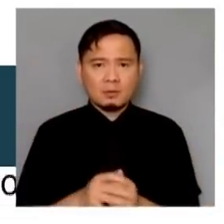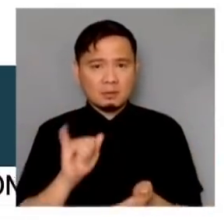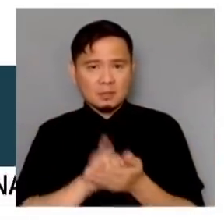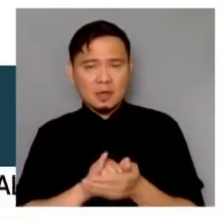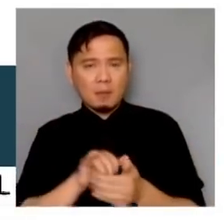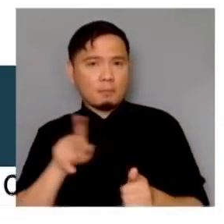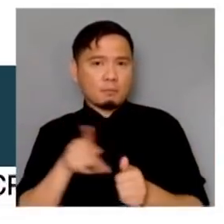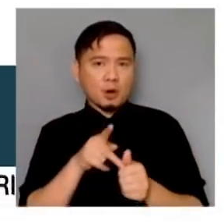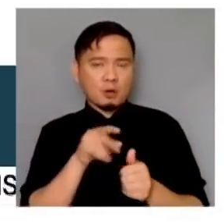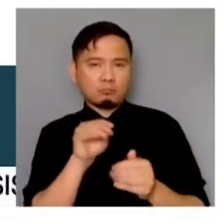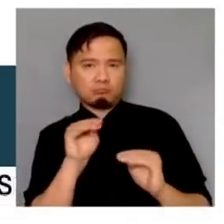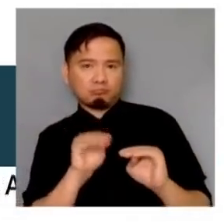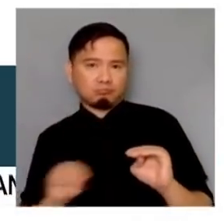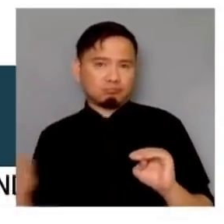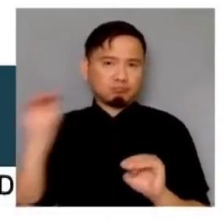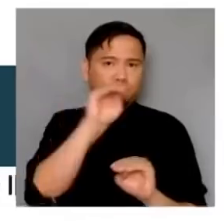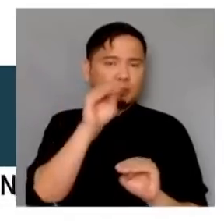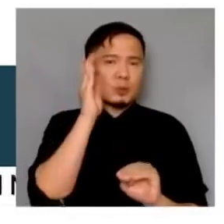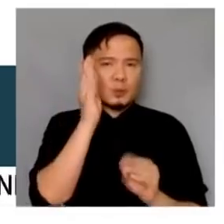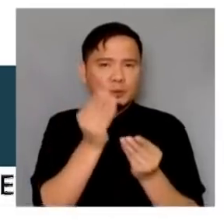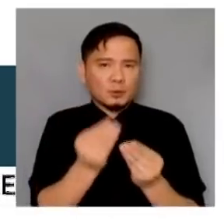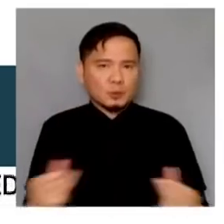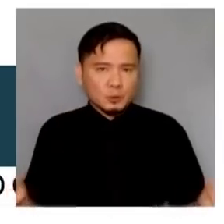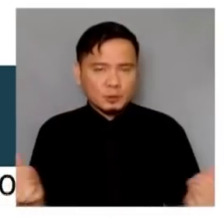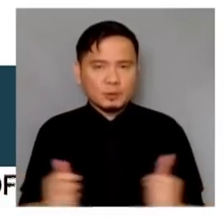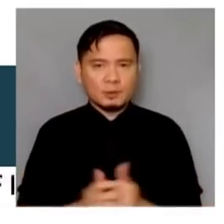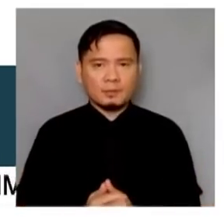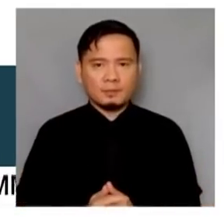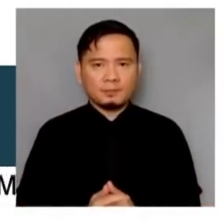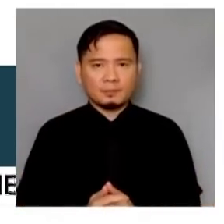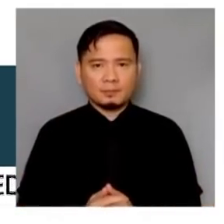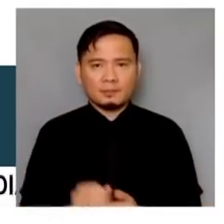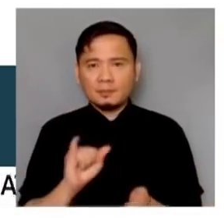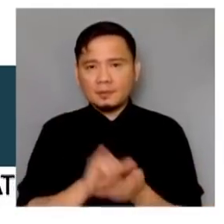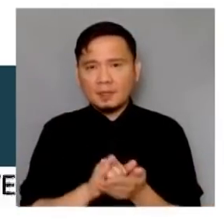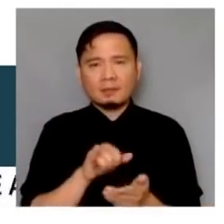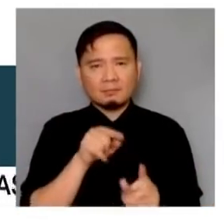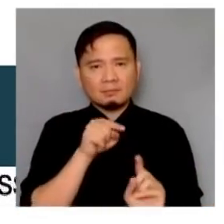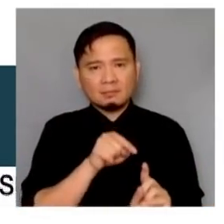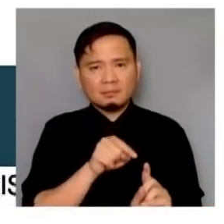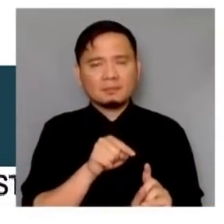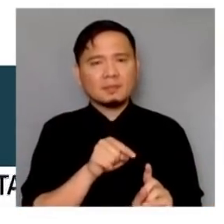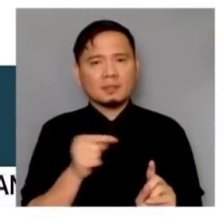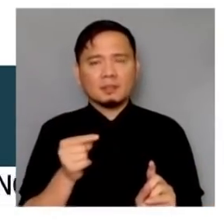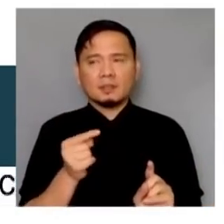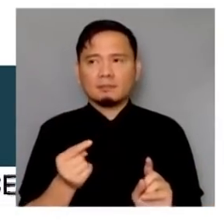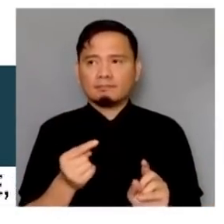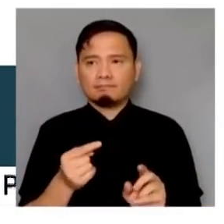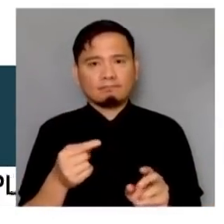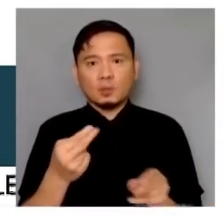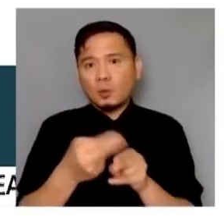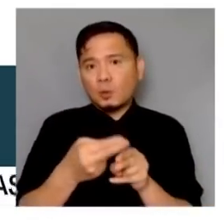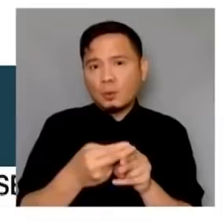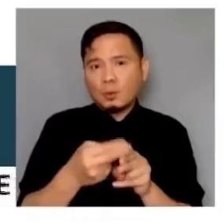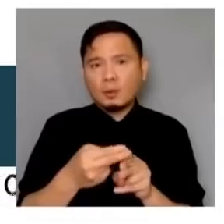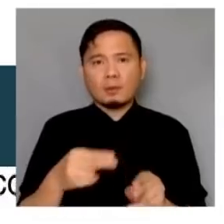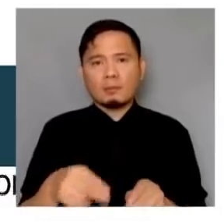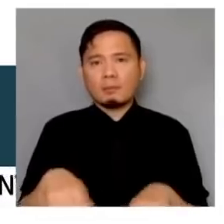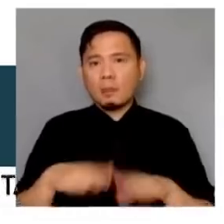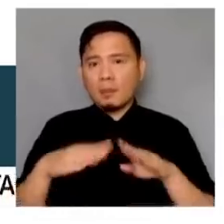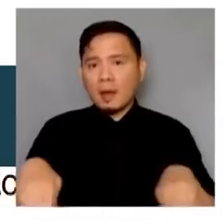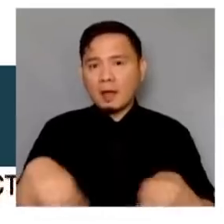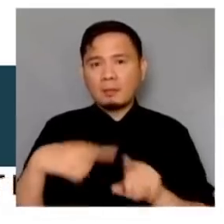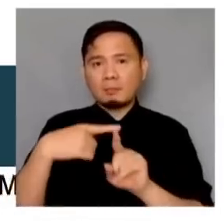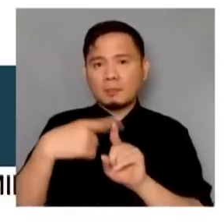niyang solusyonan o sagutin o tugunan. Hmm. So yun po yun, captured po yun sa tinatawag naming Pabahay Plus program. So